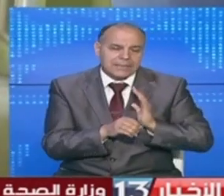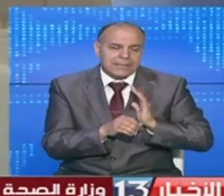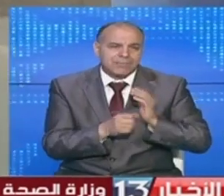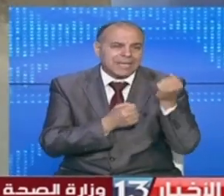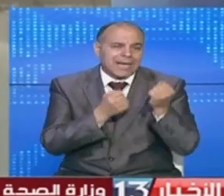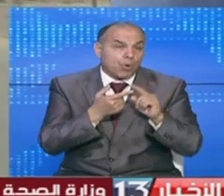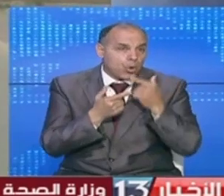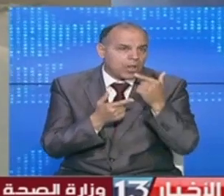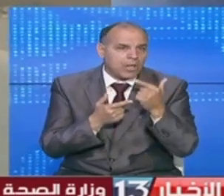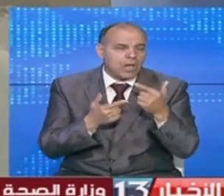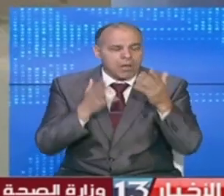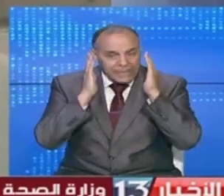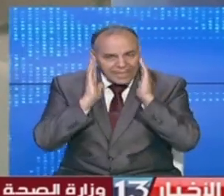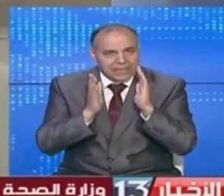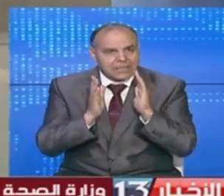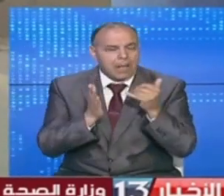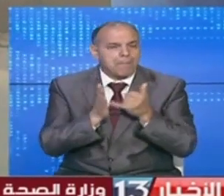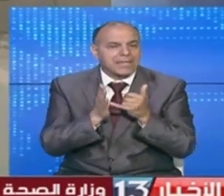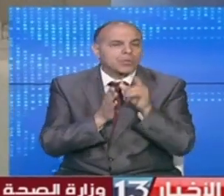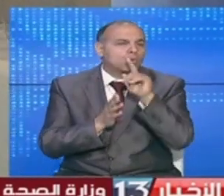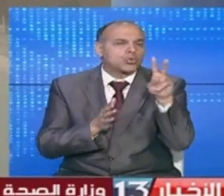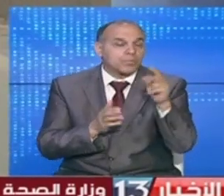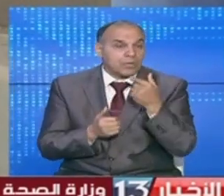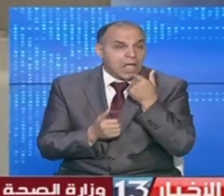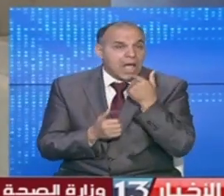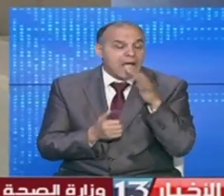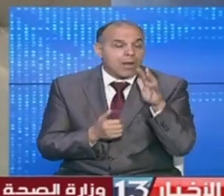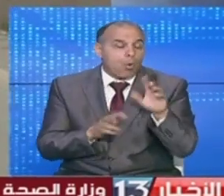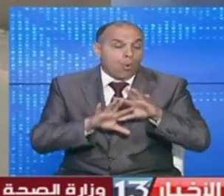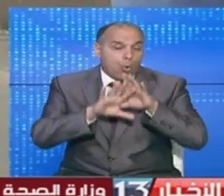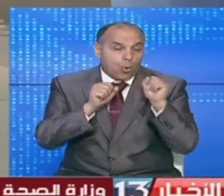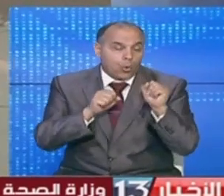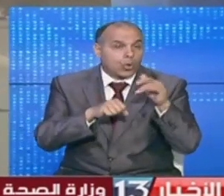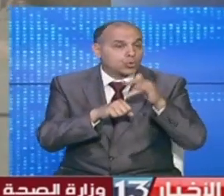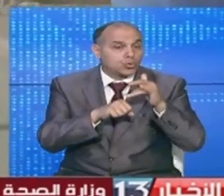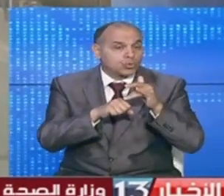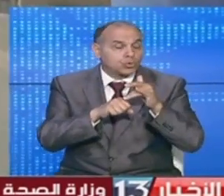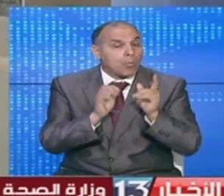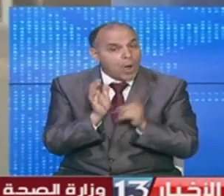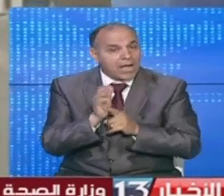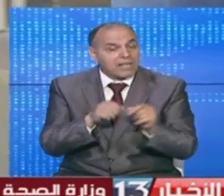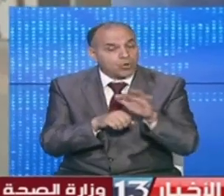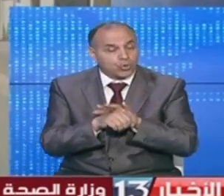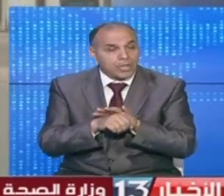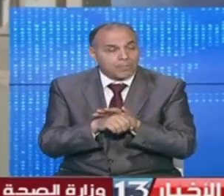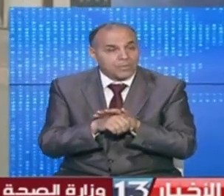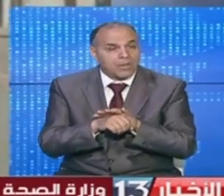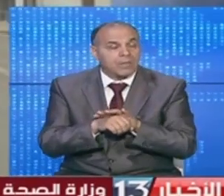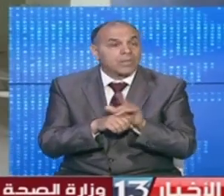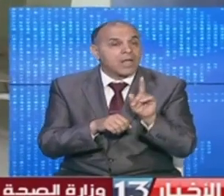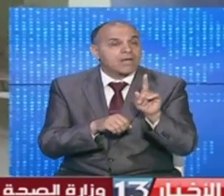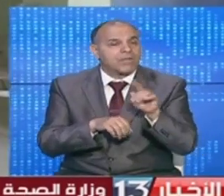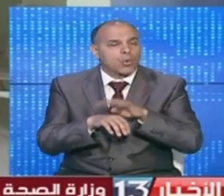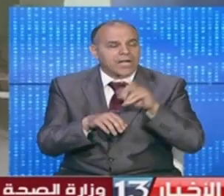المتنقل الذي تم تركيزه بمدينة دوز، وهو ما يرفع إجمالي عدد الإصابات المؤكدة بفيروس كورونا المستجد